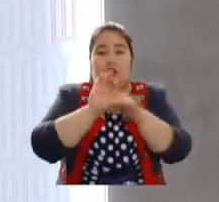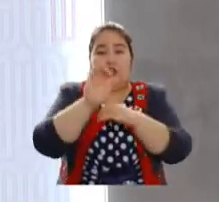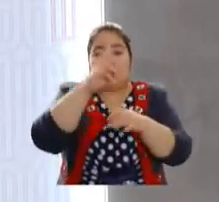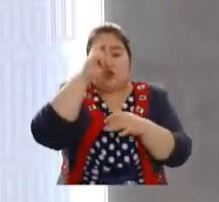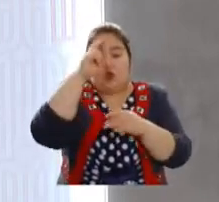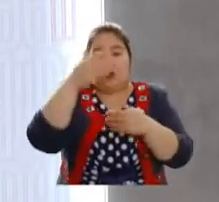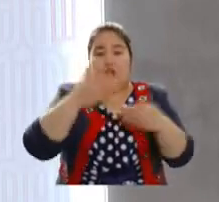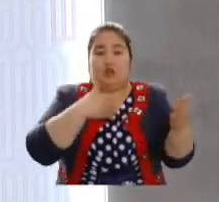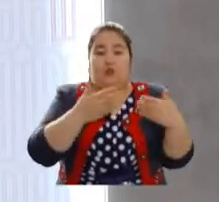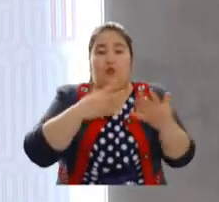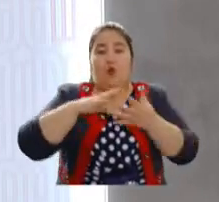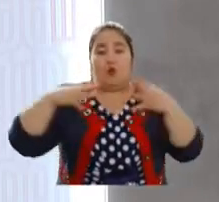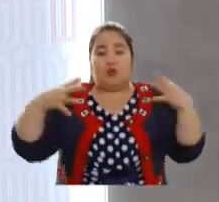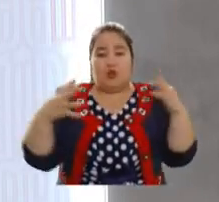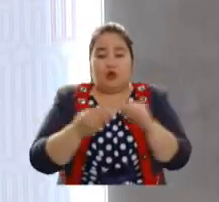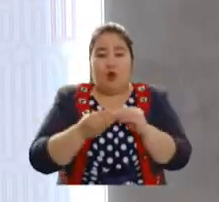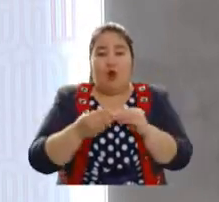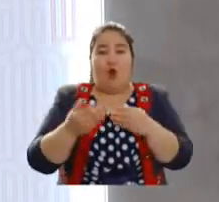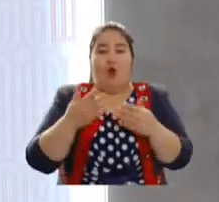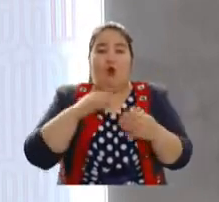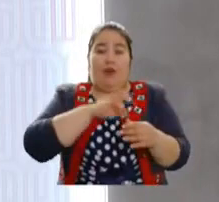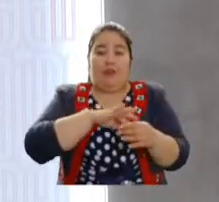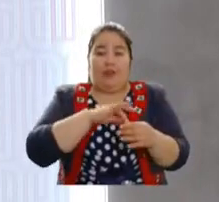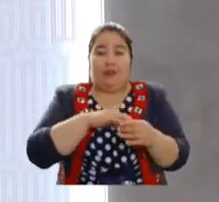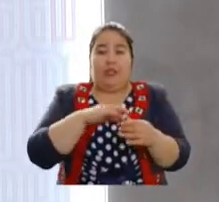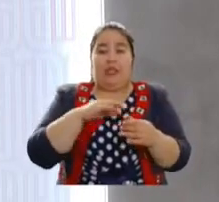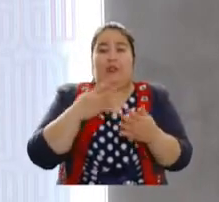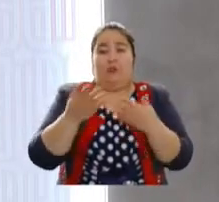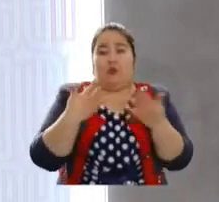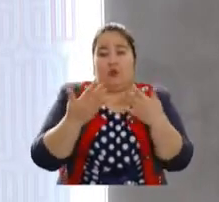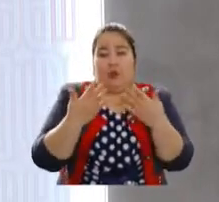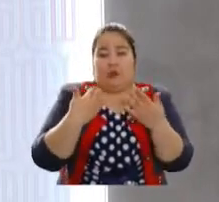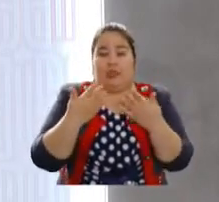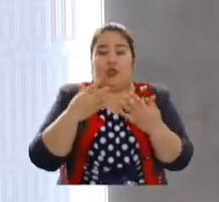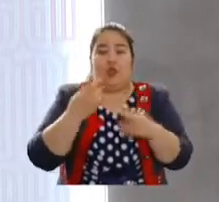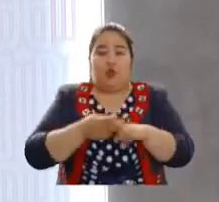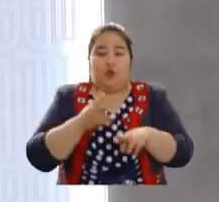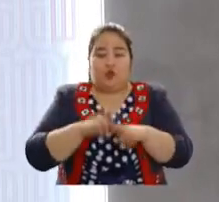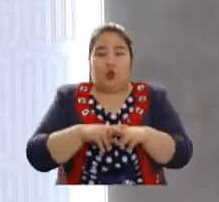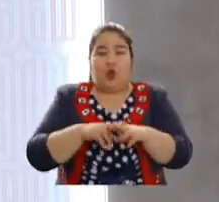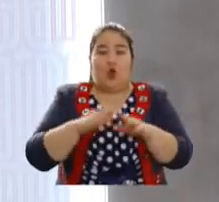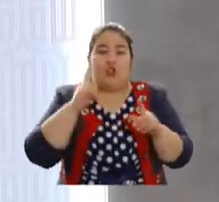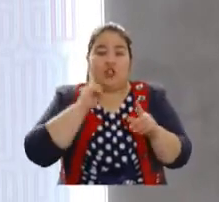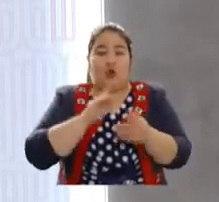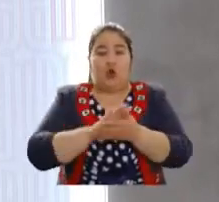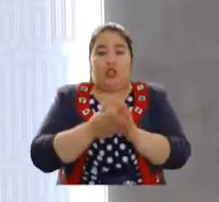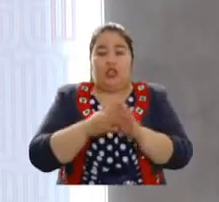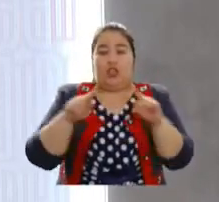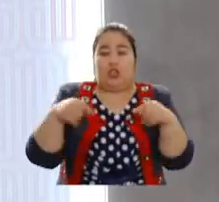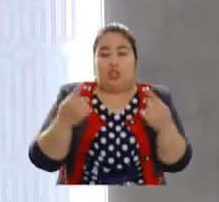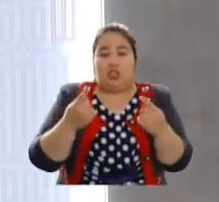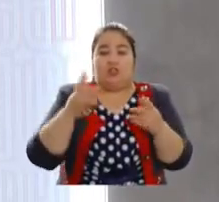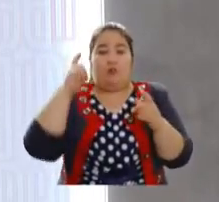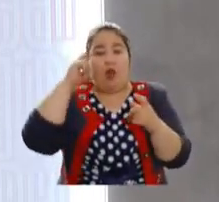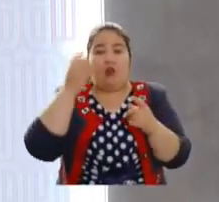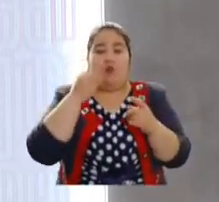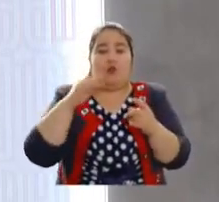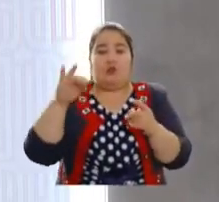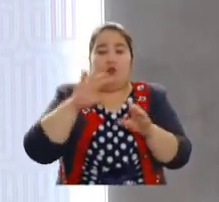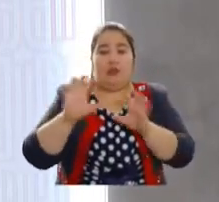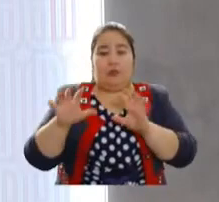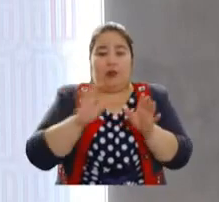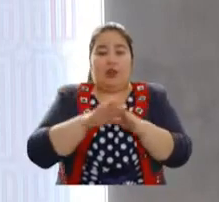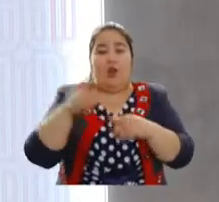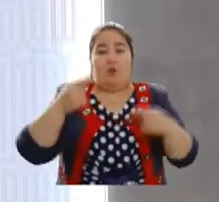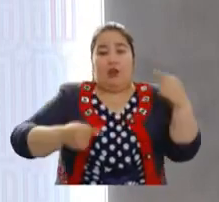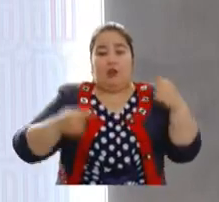o'rtasida o'zaro manfaatli munosabatlar uchun sharoitlar yaratish, mahalliy oziq-ovqat mahsulotlarining